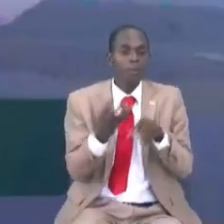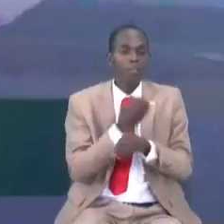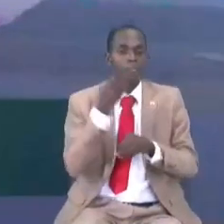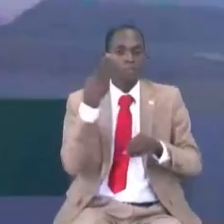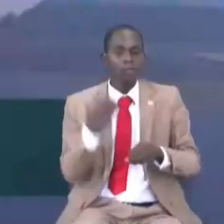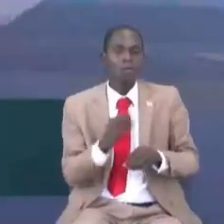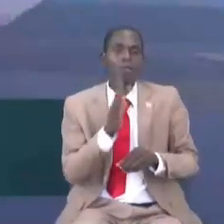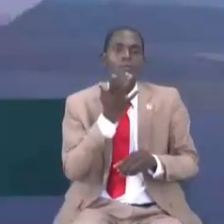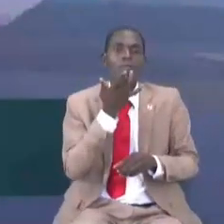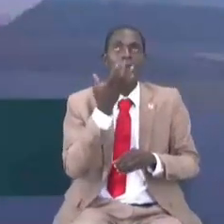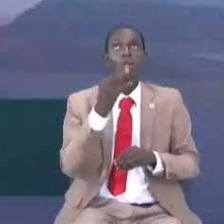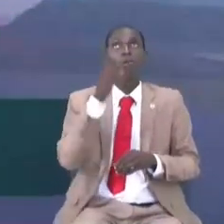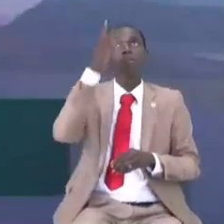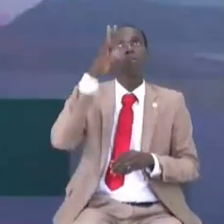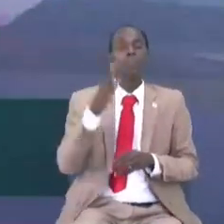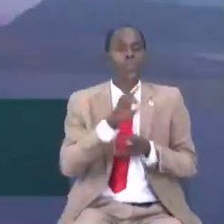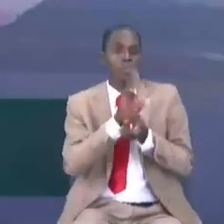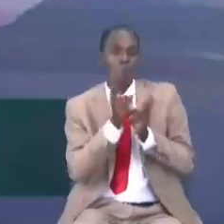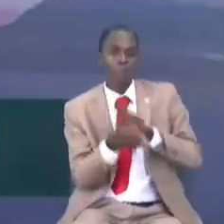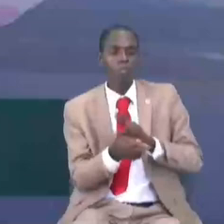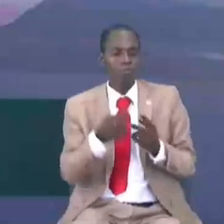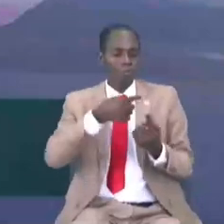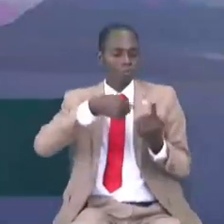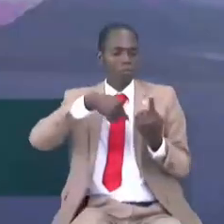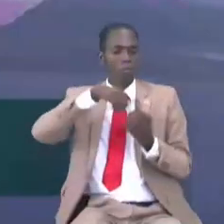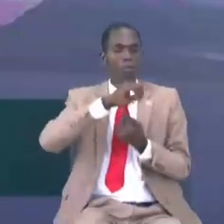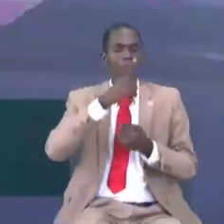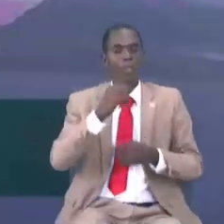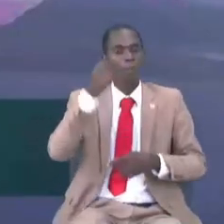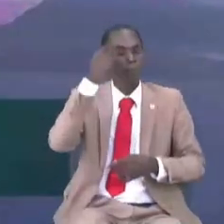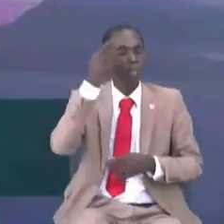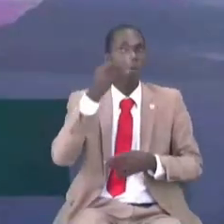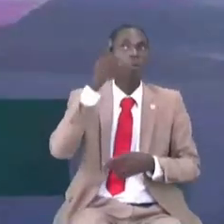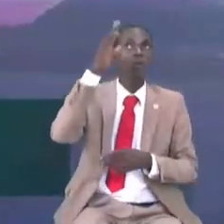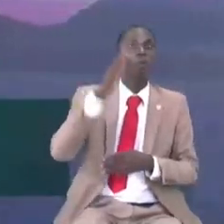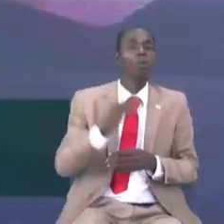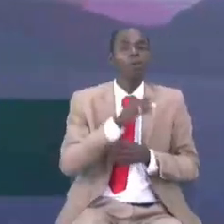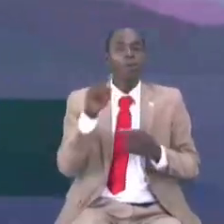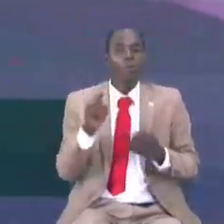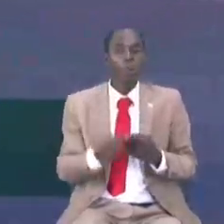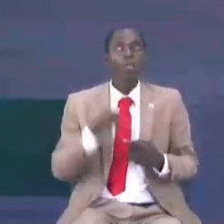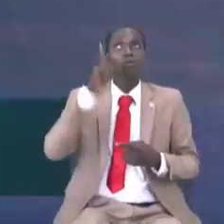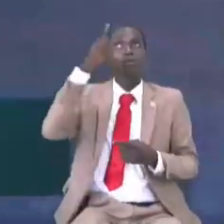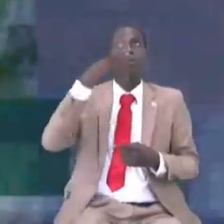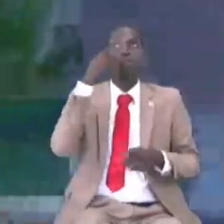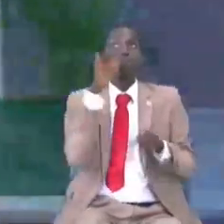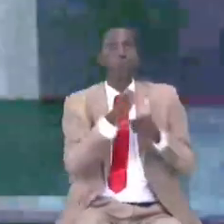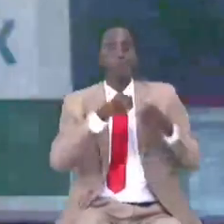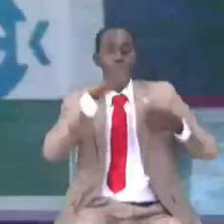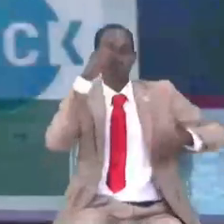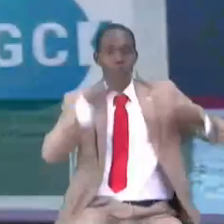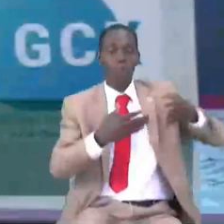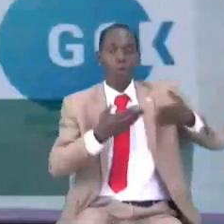repentance change la pensée de Dieu. Ce qu'il avait promis juger, la repentance ôte le